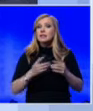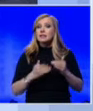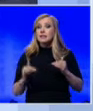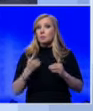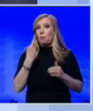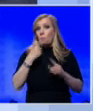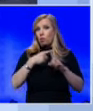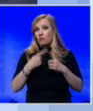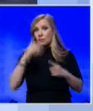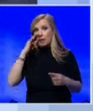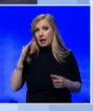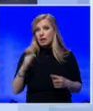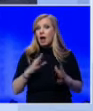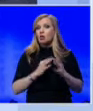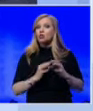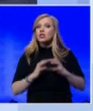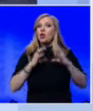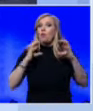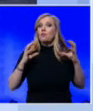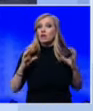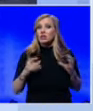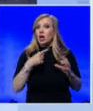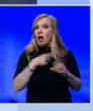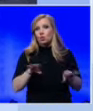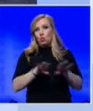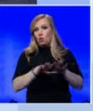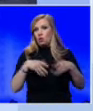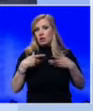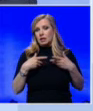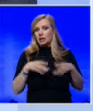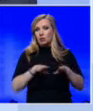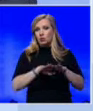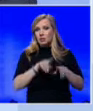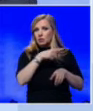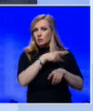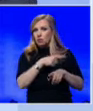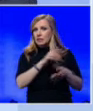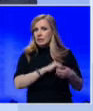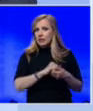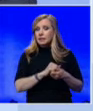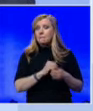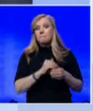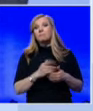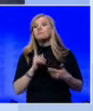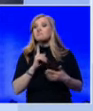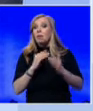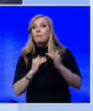Ако се увеличи в тези размери, в които искат синдикатите, повишаването на